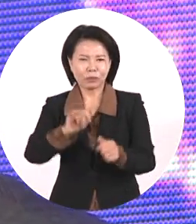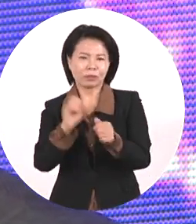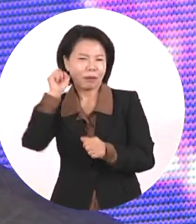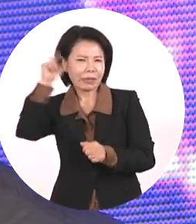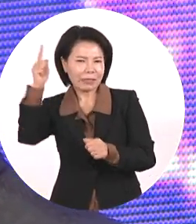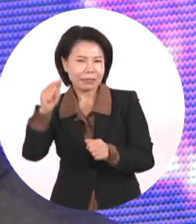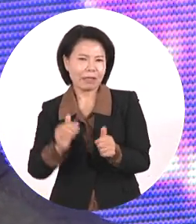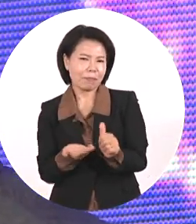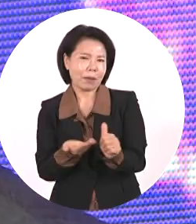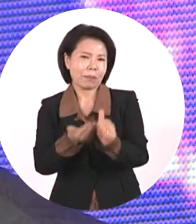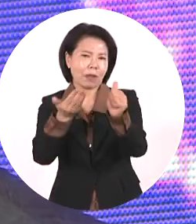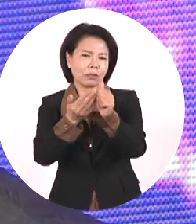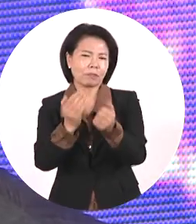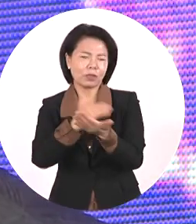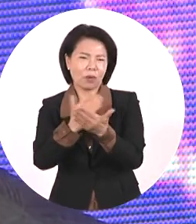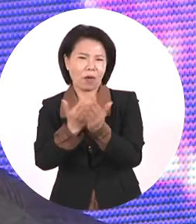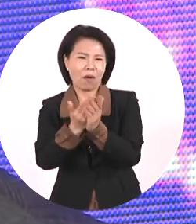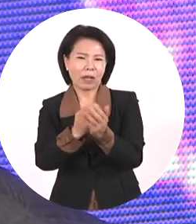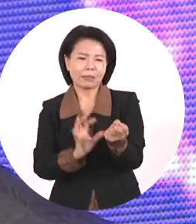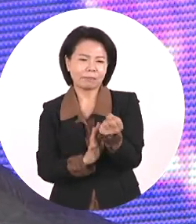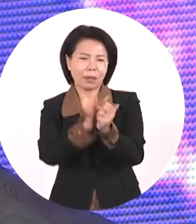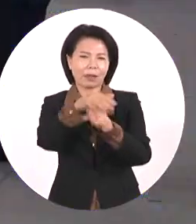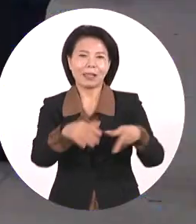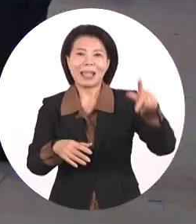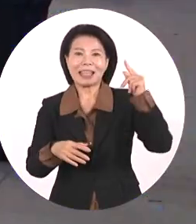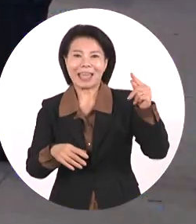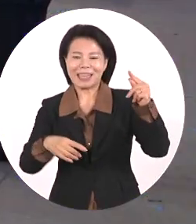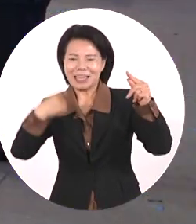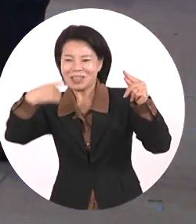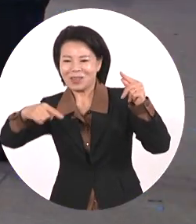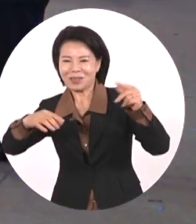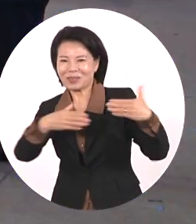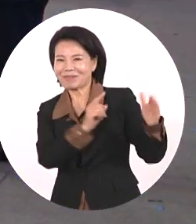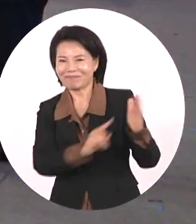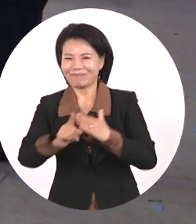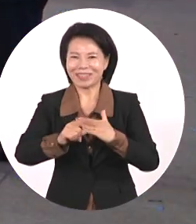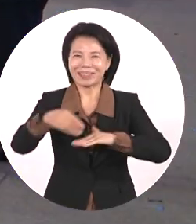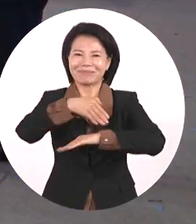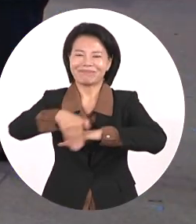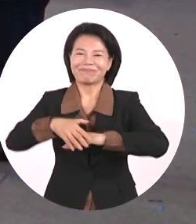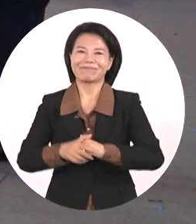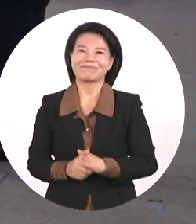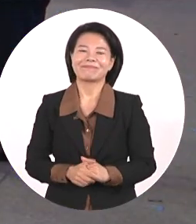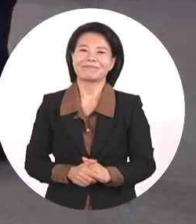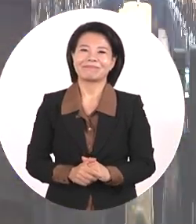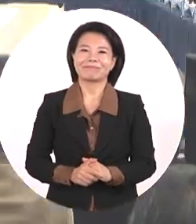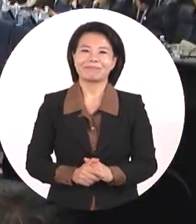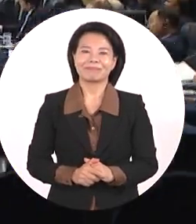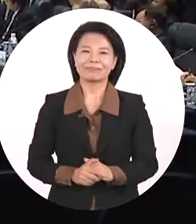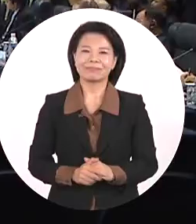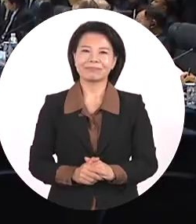설립, 한국형 교육도시 조성을 통해 글로벌 K-교육을 선도할 계획입니다.